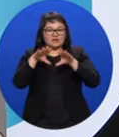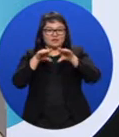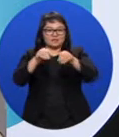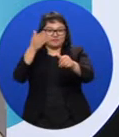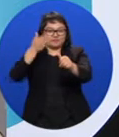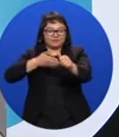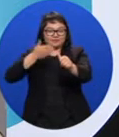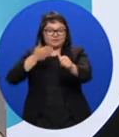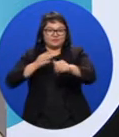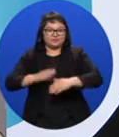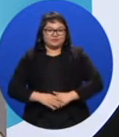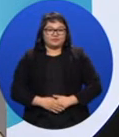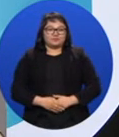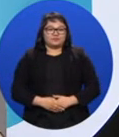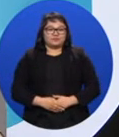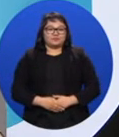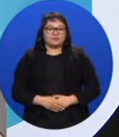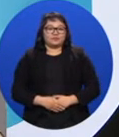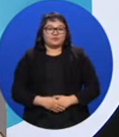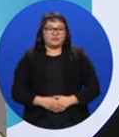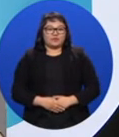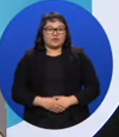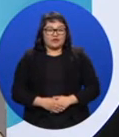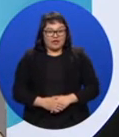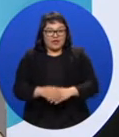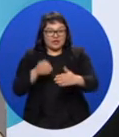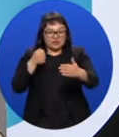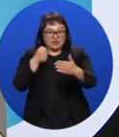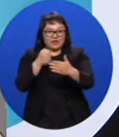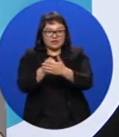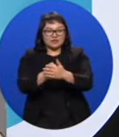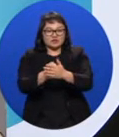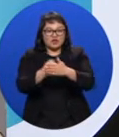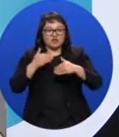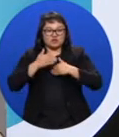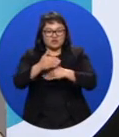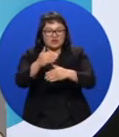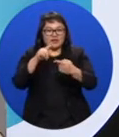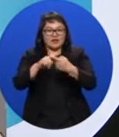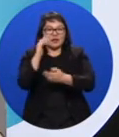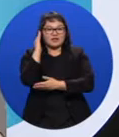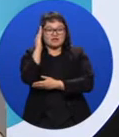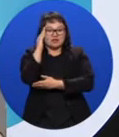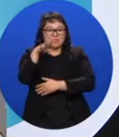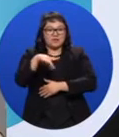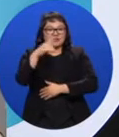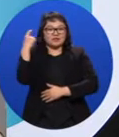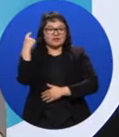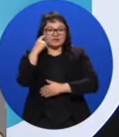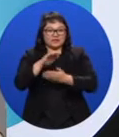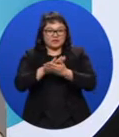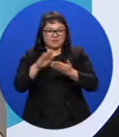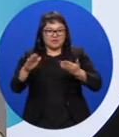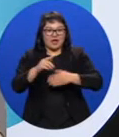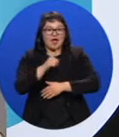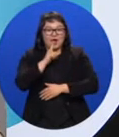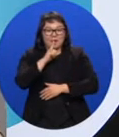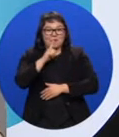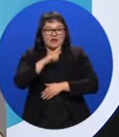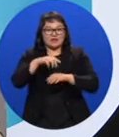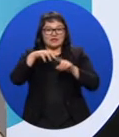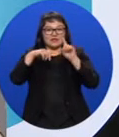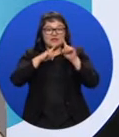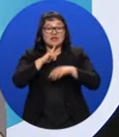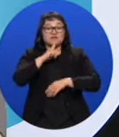삼가 주실 것을 당부드립니다. 그러면 정해진 순서에 따라서 후보자의 기조연설을 듣겠습니다. 발언 시간은 1분입니다.